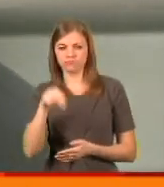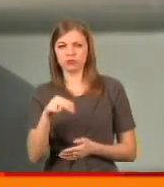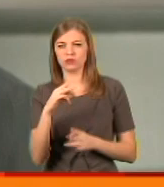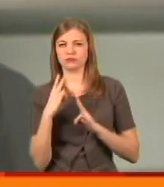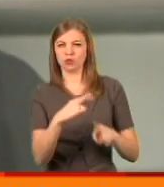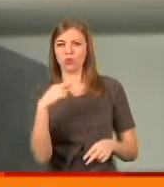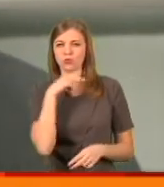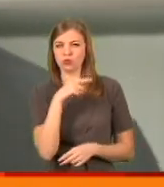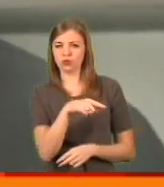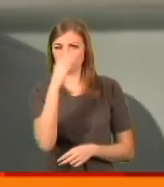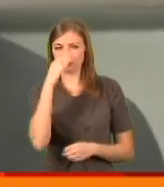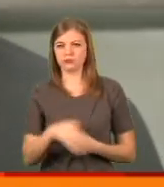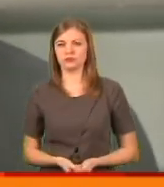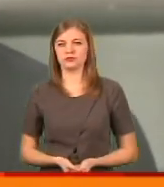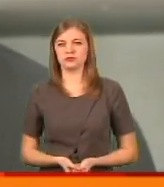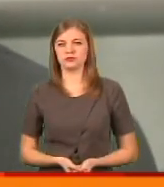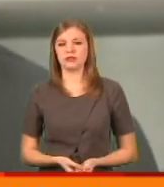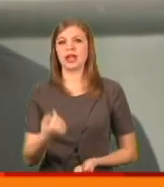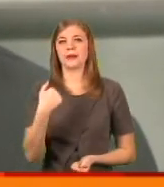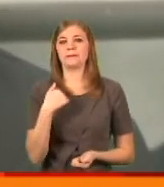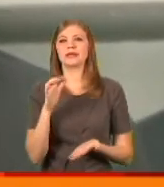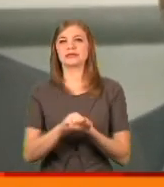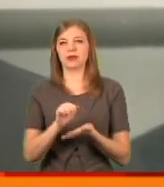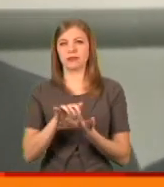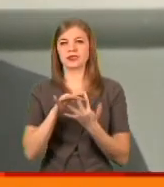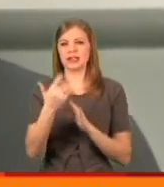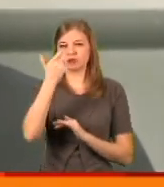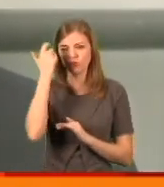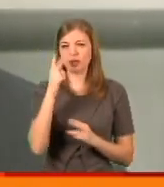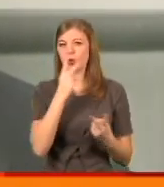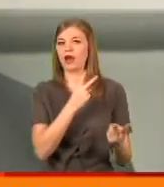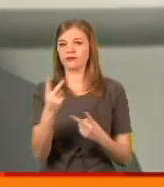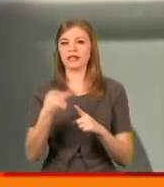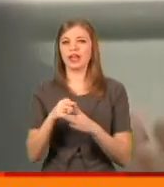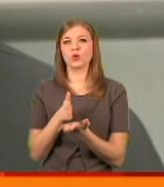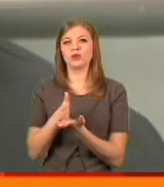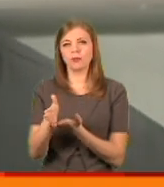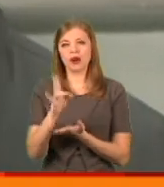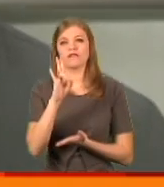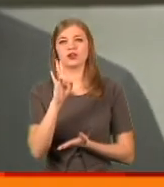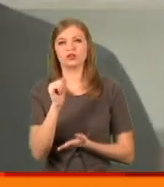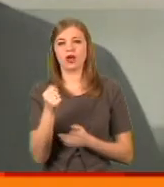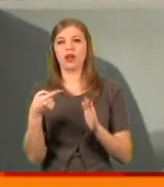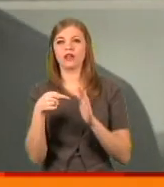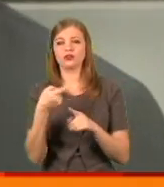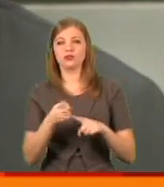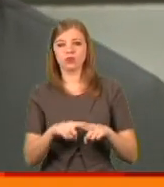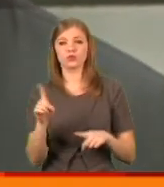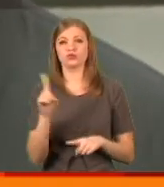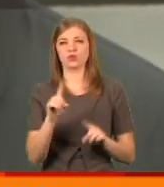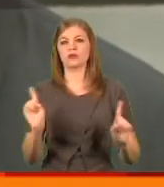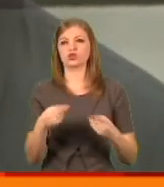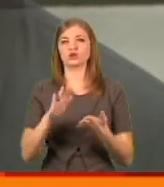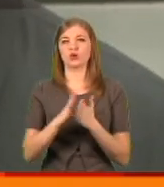Скрипаля? Слушайте, я займаюся сільським господарством. Як ви бачите, це направлено на те, щоб